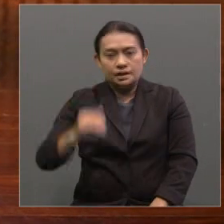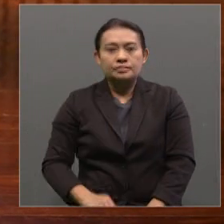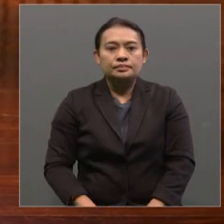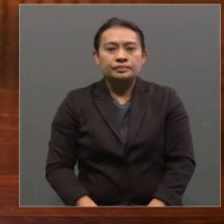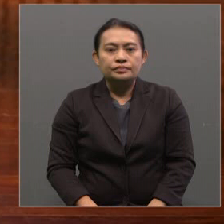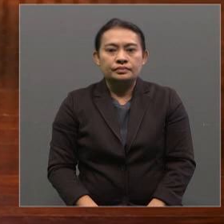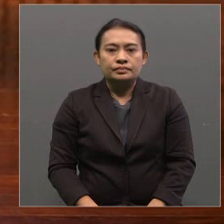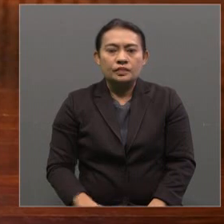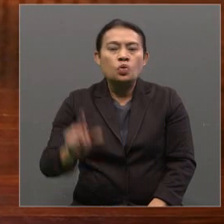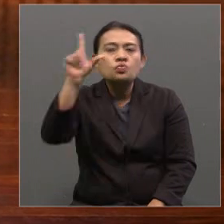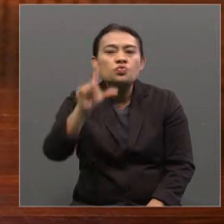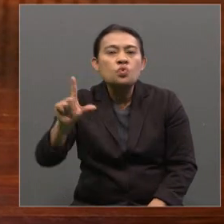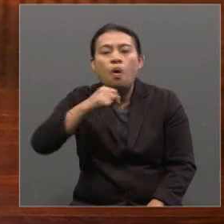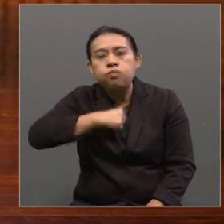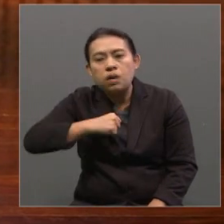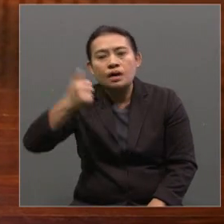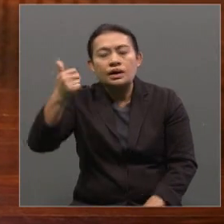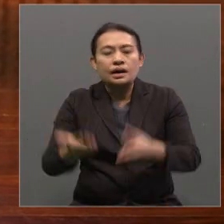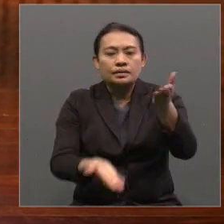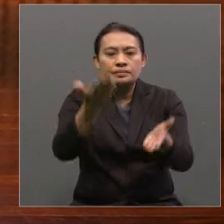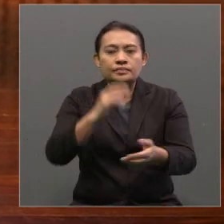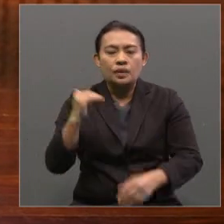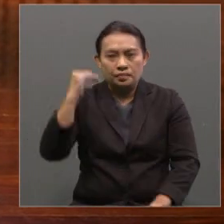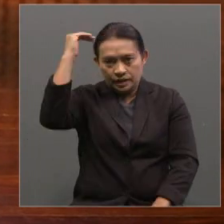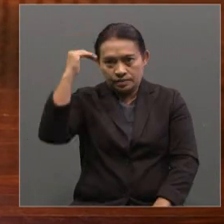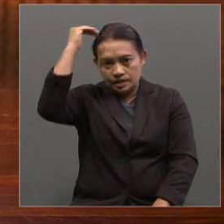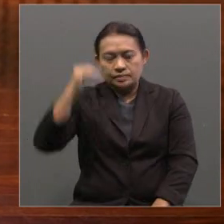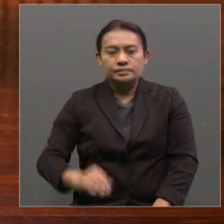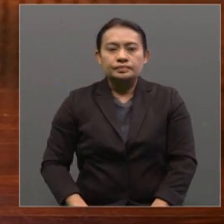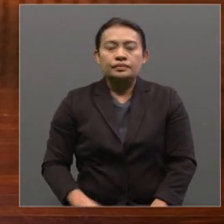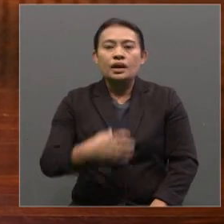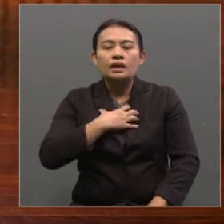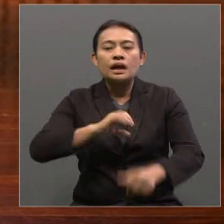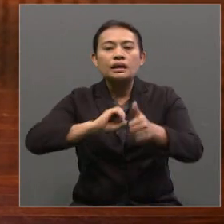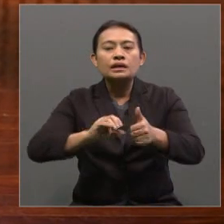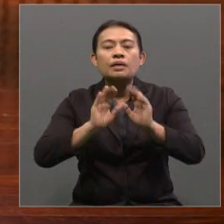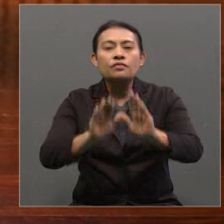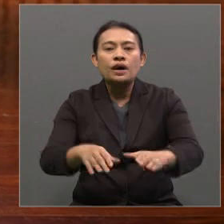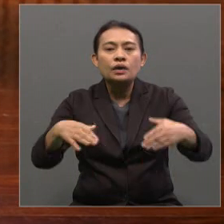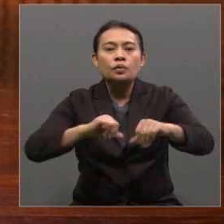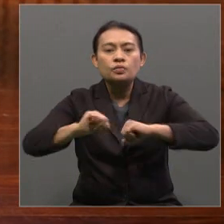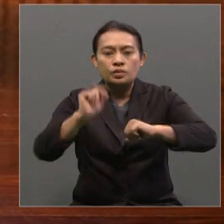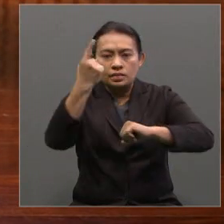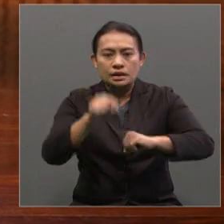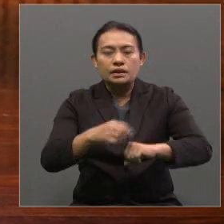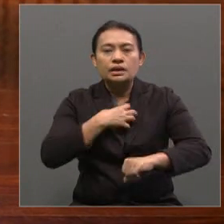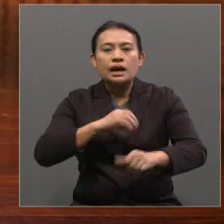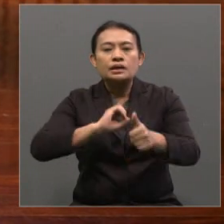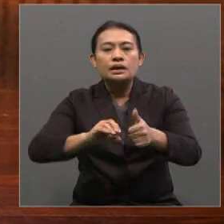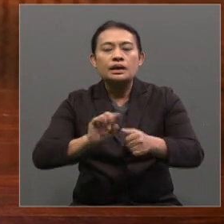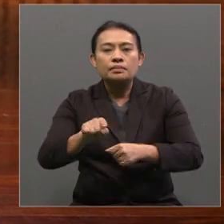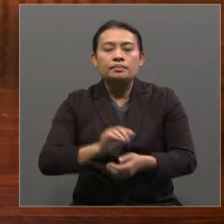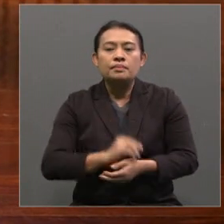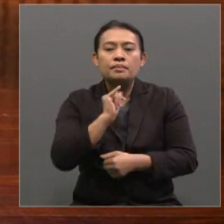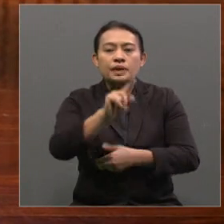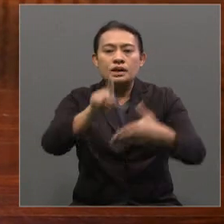ากบอกอะ ไรรุ่นลุงก็ได้ฮะไม่เป็นไร คนรุ่นพี่ดีกว่าอาจารย์อยากฝากบอกถึงอะไรถึงคนรุ่นใหม่ที่จะไปเข้าคูหาวันที่